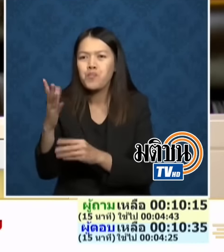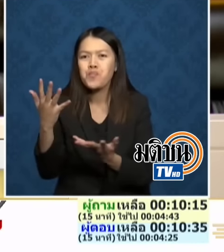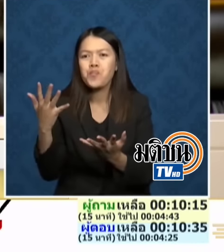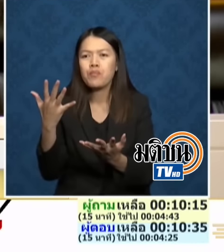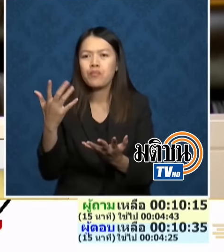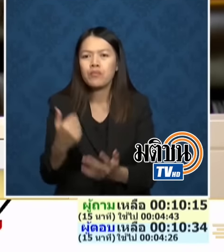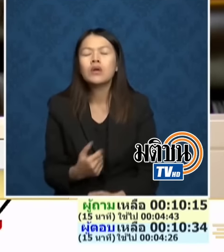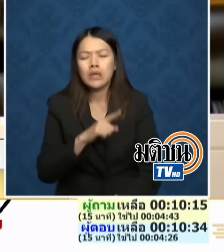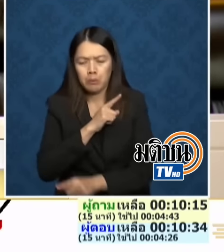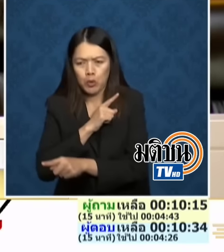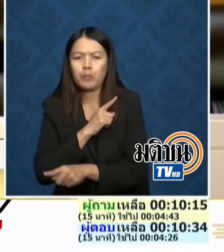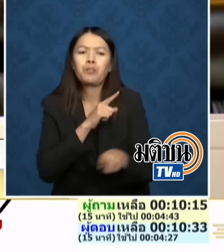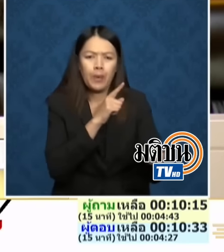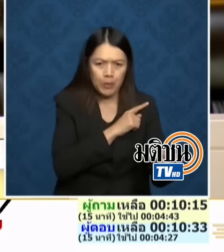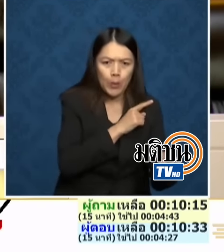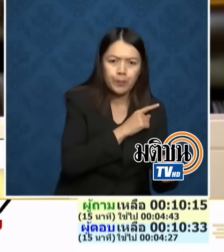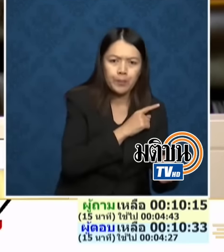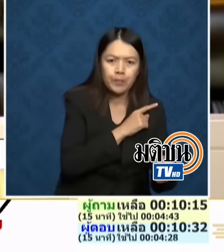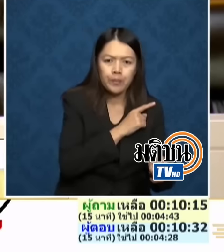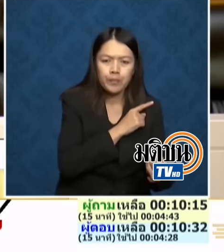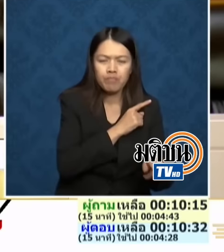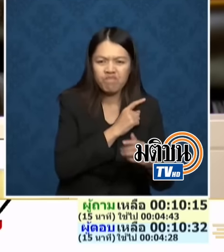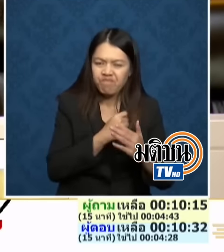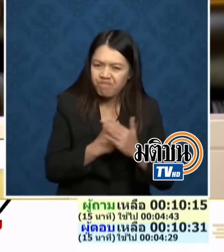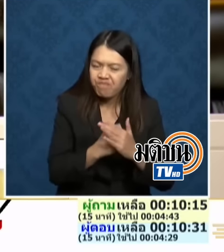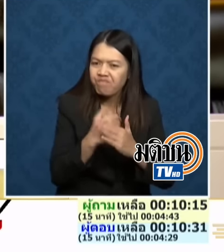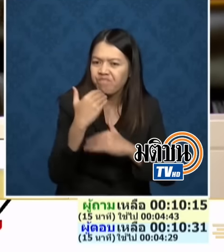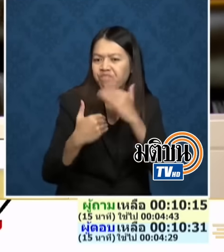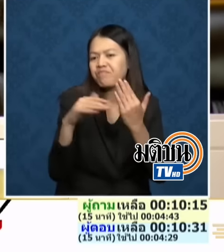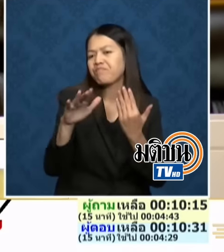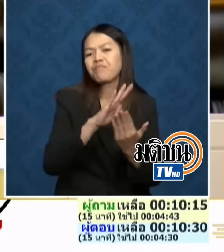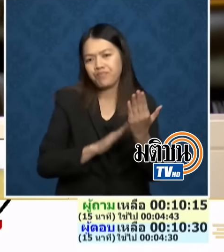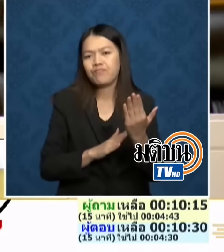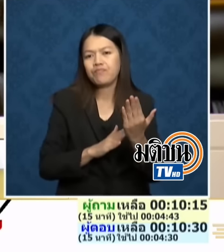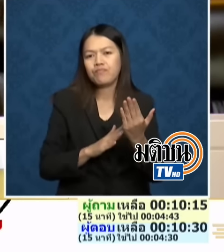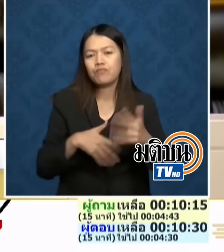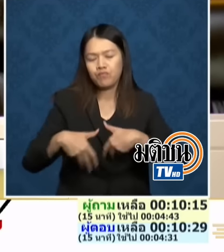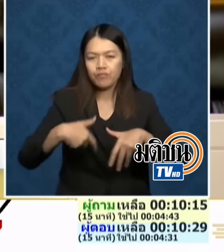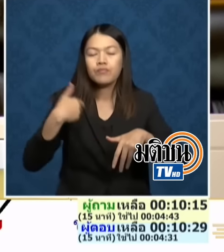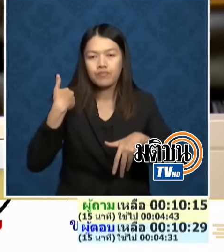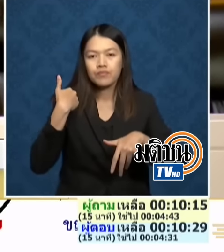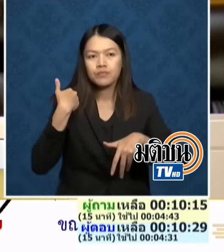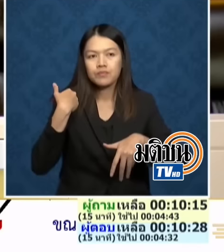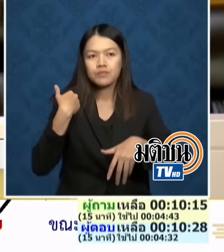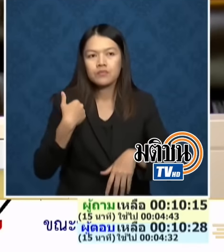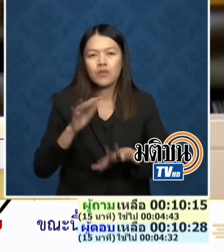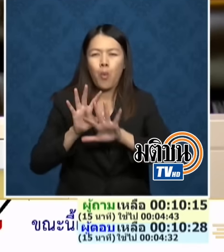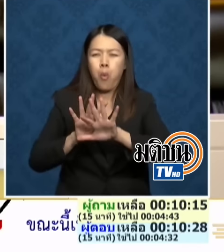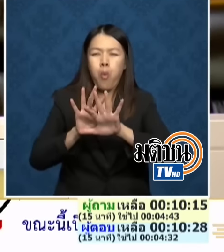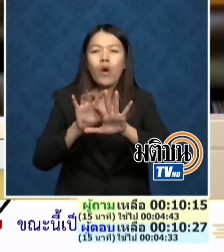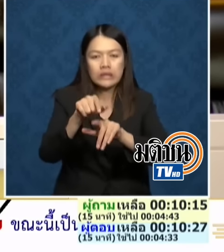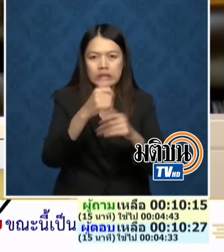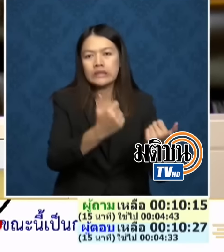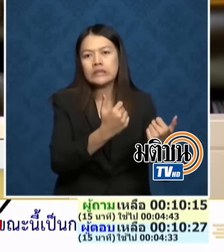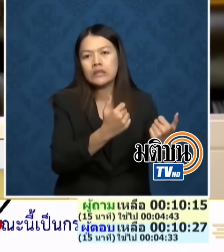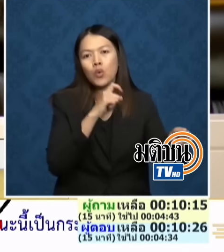ต่างคนต่างทำหน้าที่เพื่อปเทศชาติบ้านเวืองแลพี่น้ประชาชนม็บที่มาเต็มถนนลานำเนิน